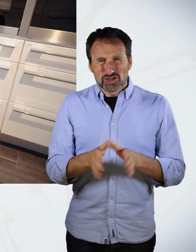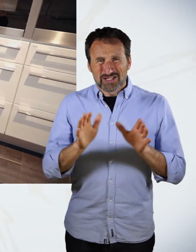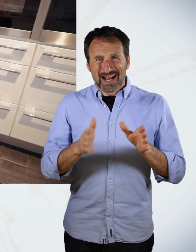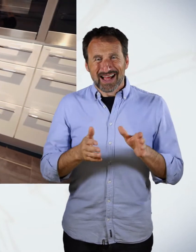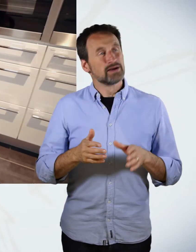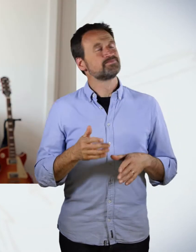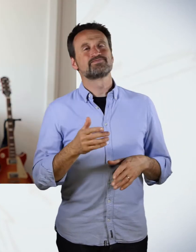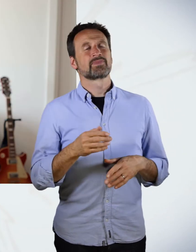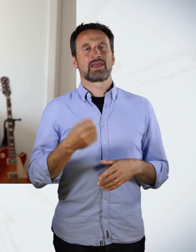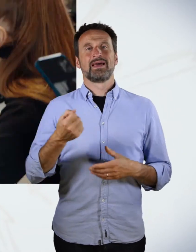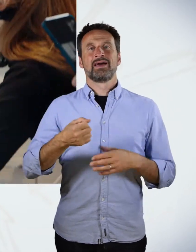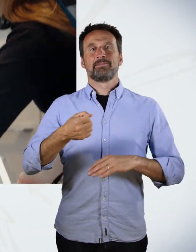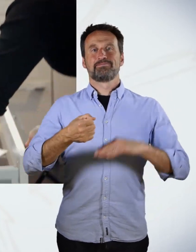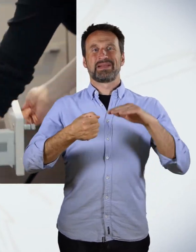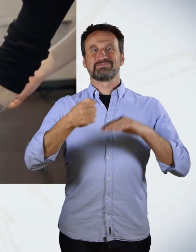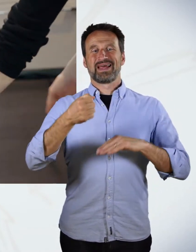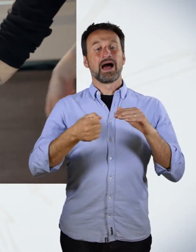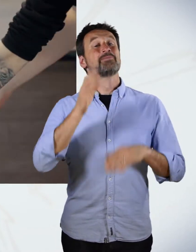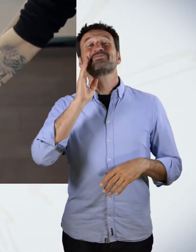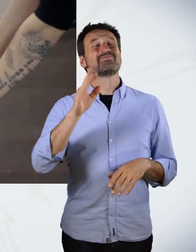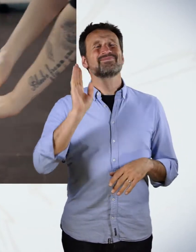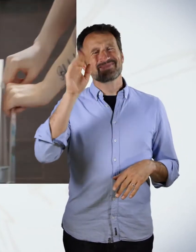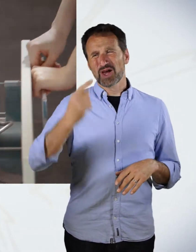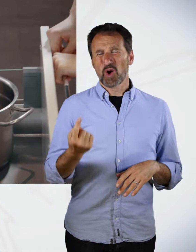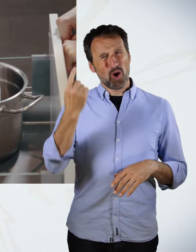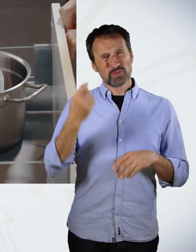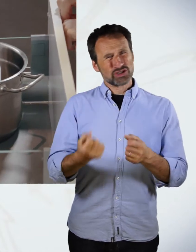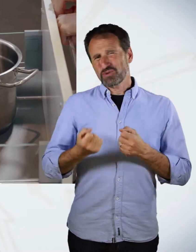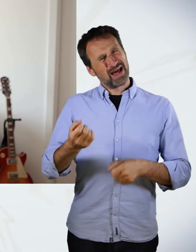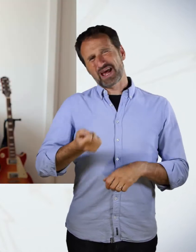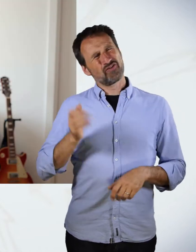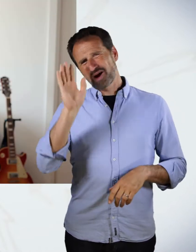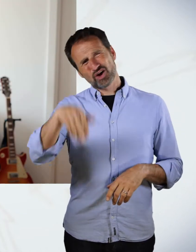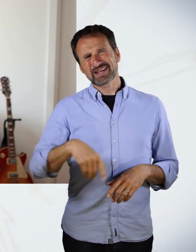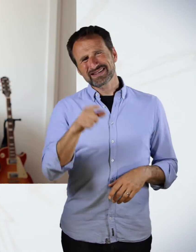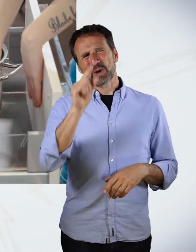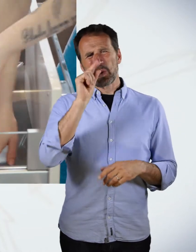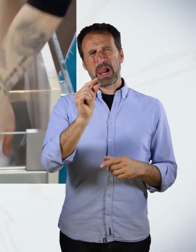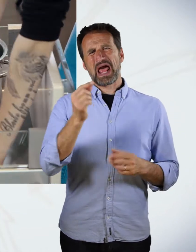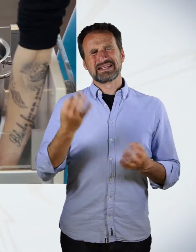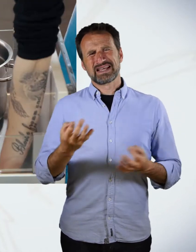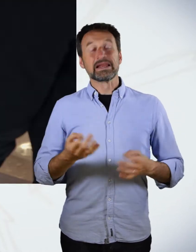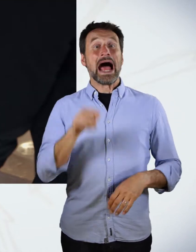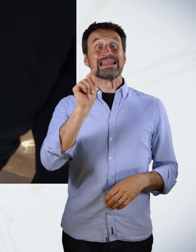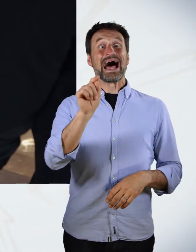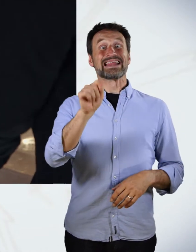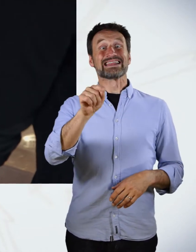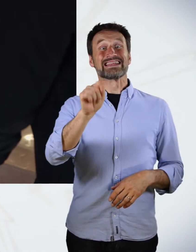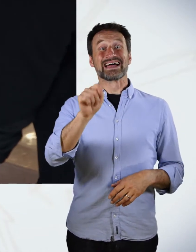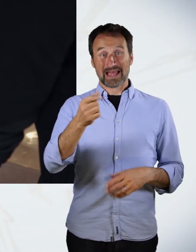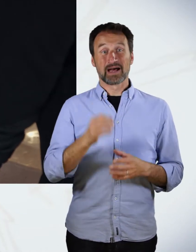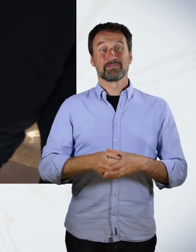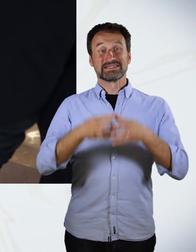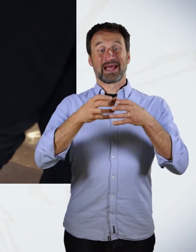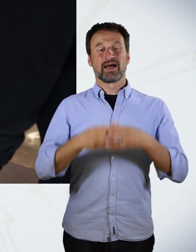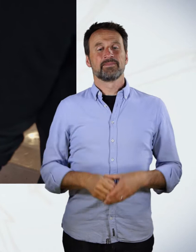finden. Mach nicht die oberen auf, weil okay. Das sind nur die kleineren Sachen drin. Hier ist eins, ja, da ist ein Messbecher.